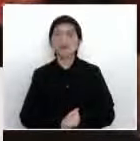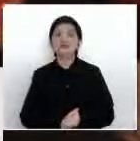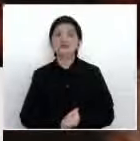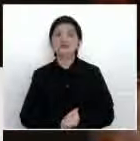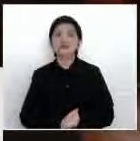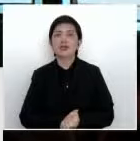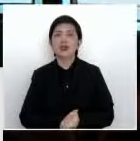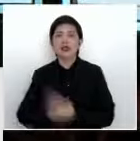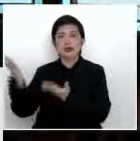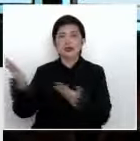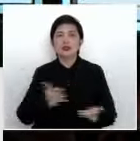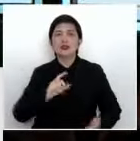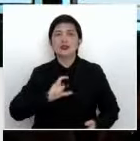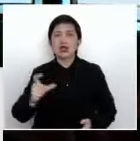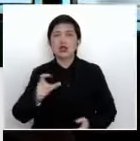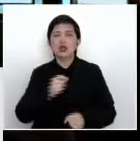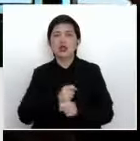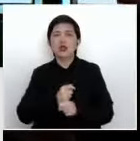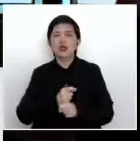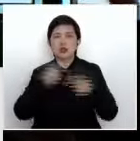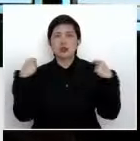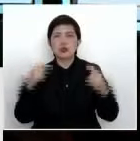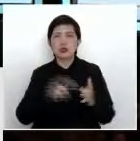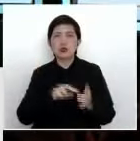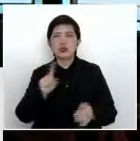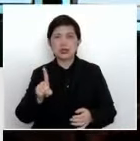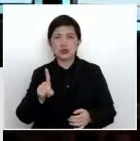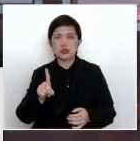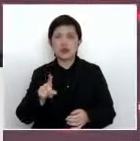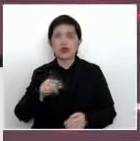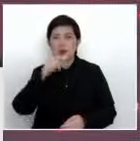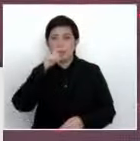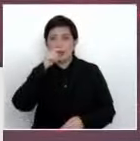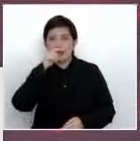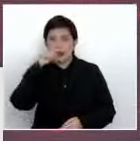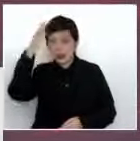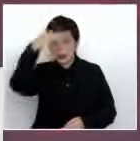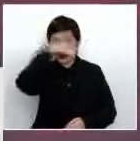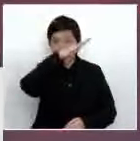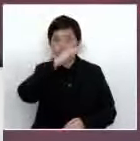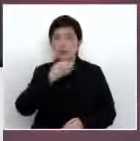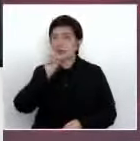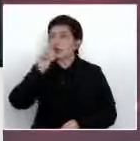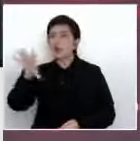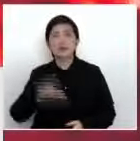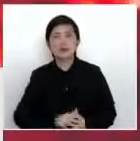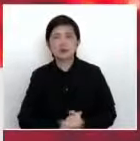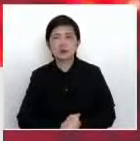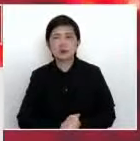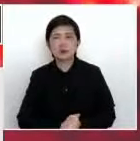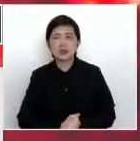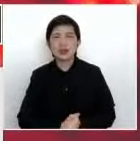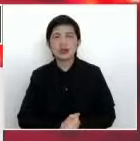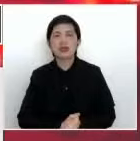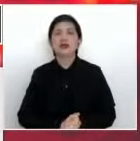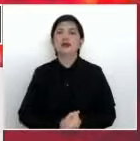kepada calon gubernur nomor urut 1 bapak ritwan kami untuk menanggapinnya dalam waktu 1 menit kami persilakan pak Ritan Kamil Iya mengatasi